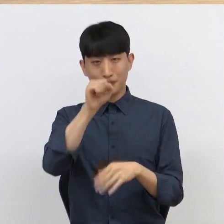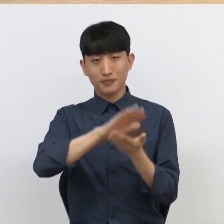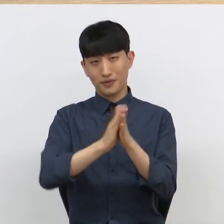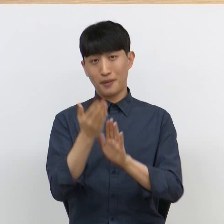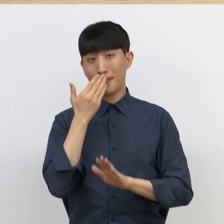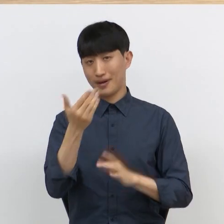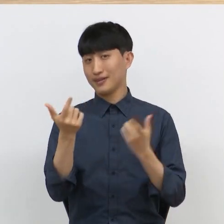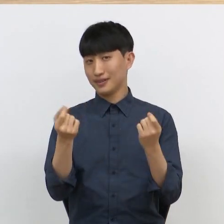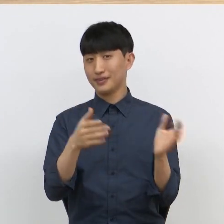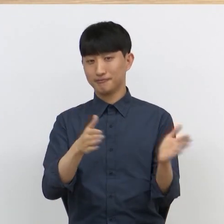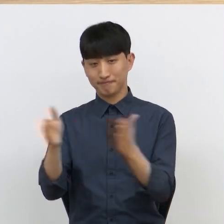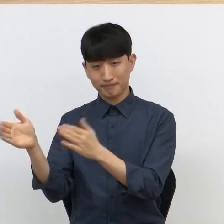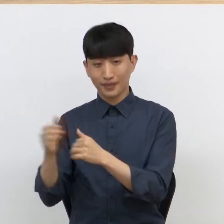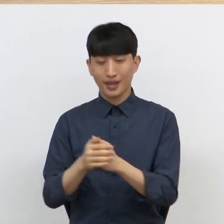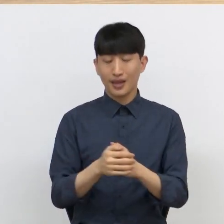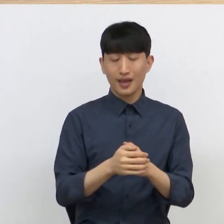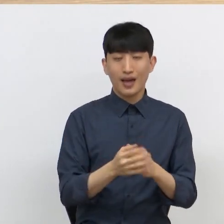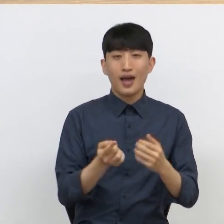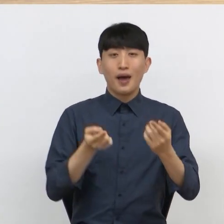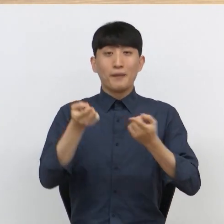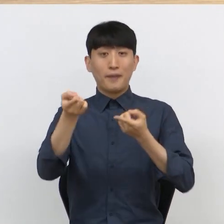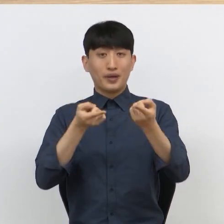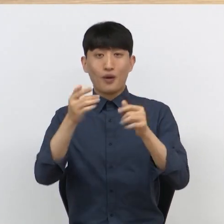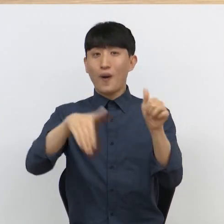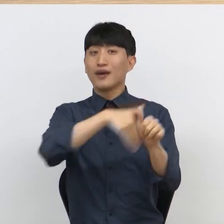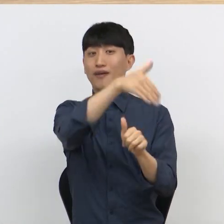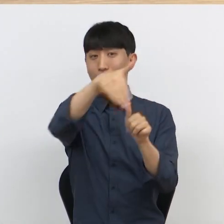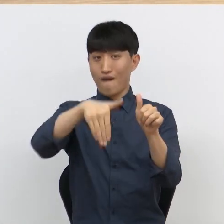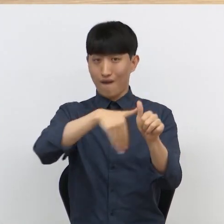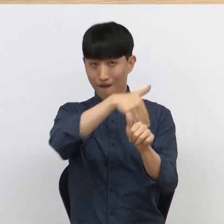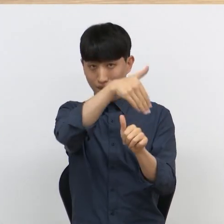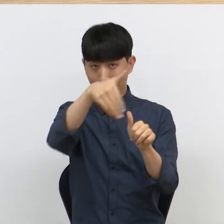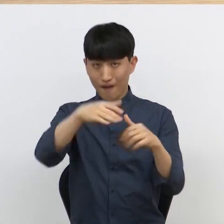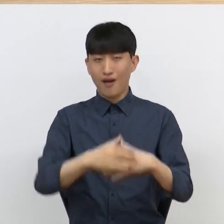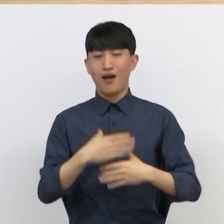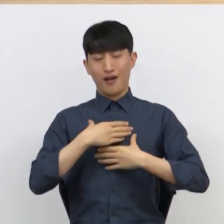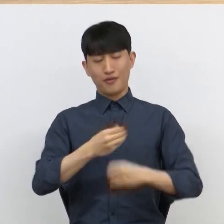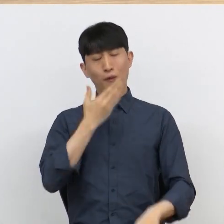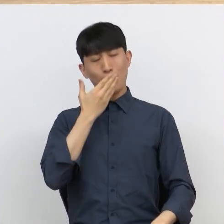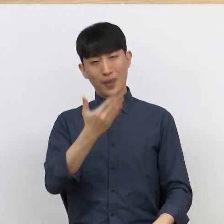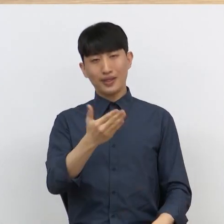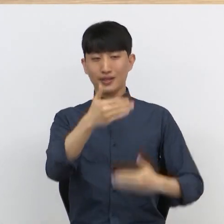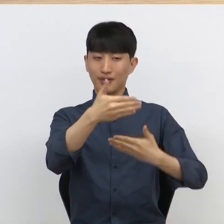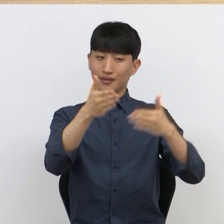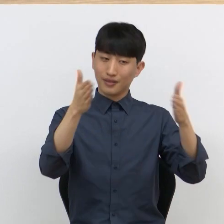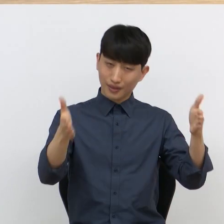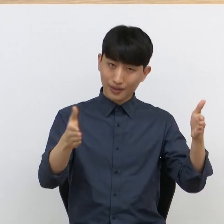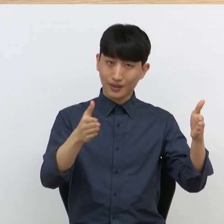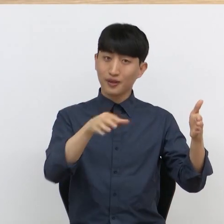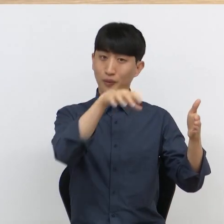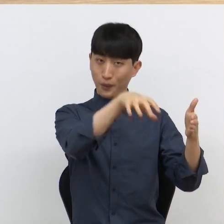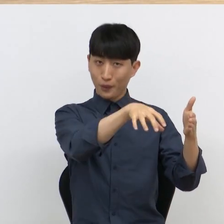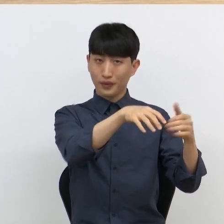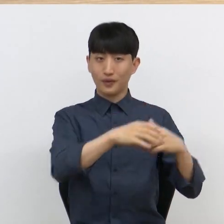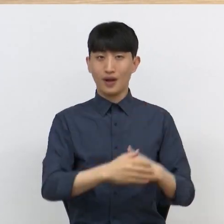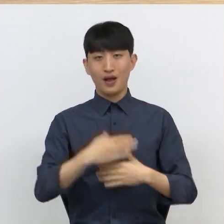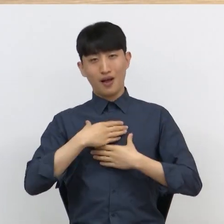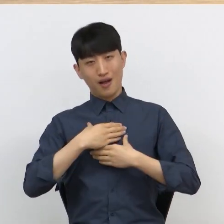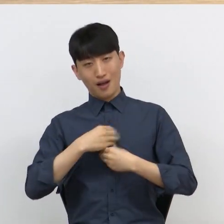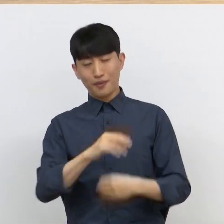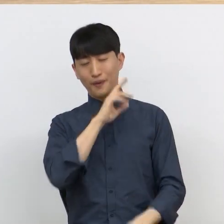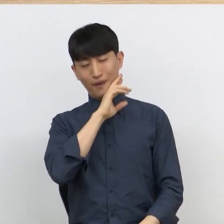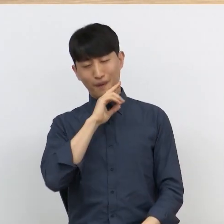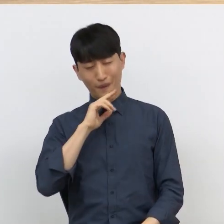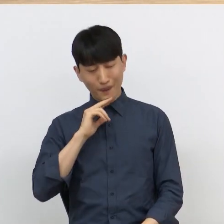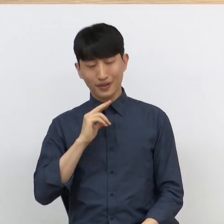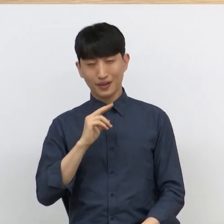그 다음에 매핑 환경을 좀 설명을 드리면, 안정감을 느낄 수 있는 실내 장식과 그 다음에 안전하고 편안한